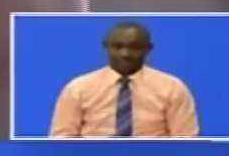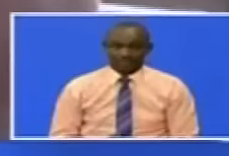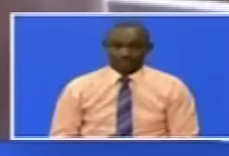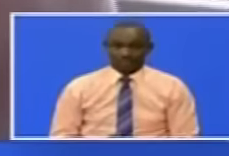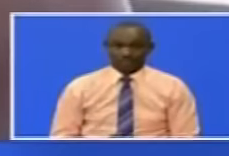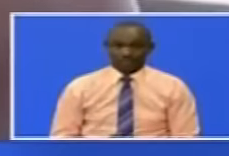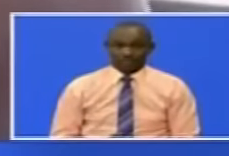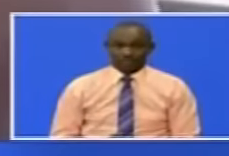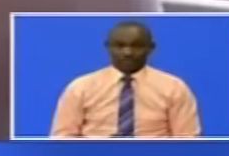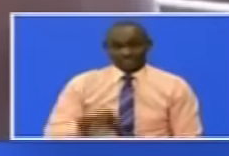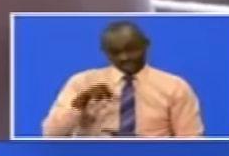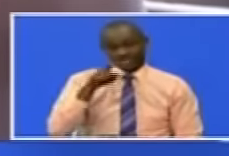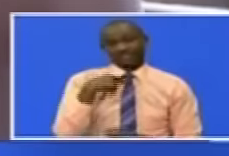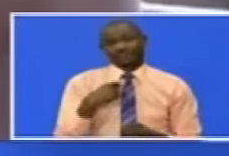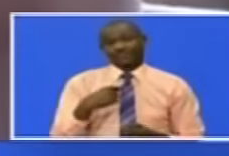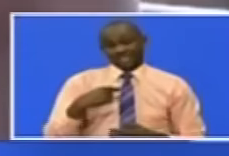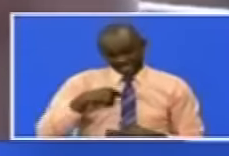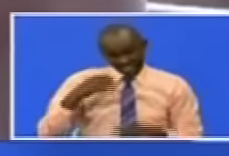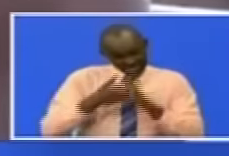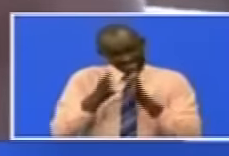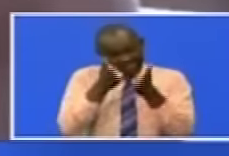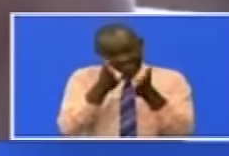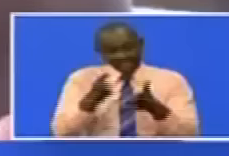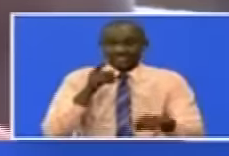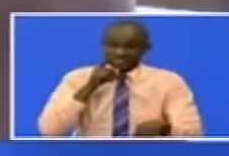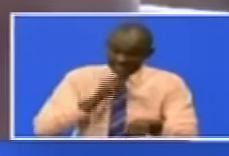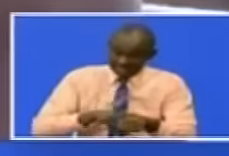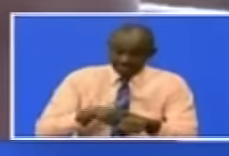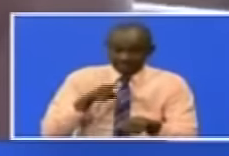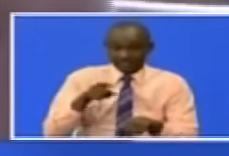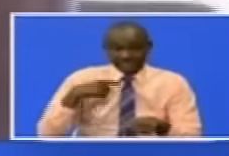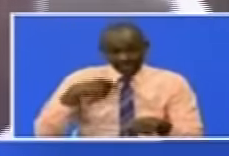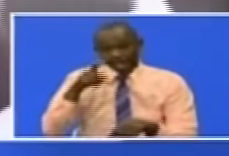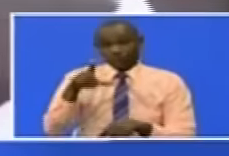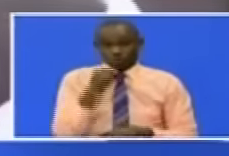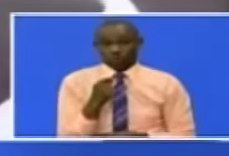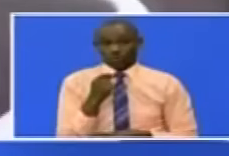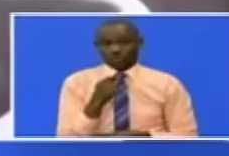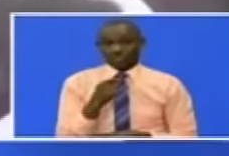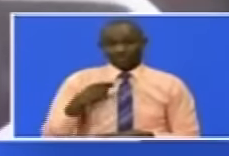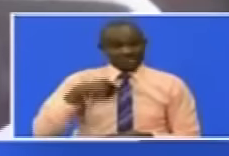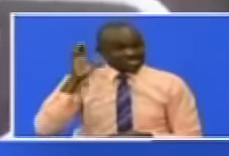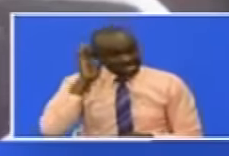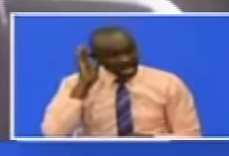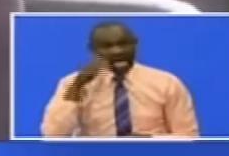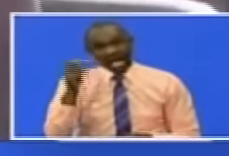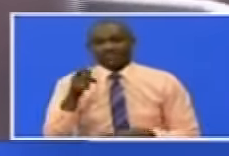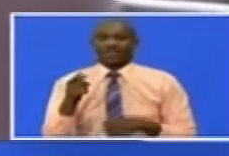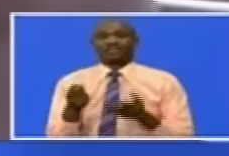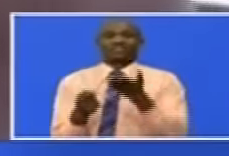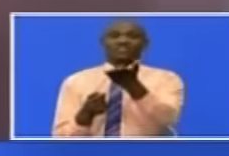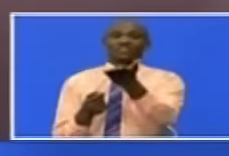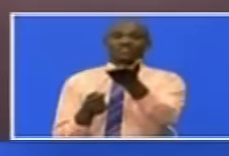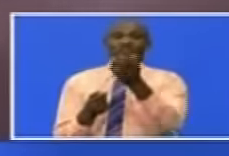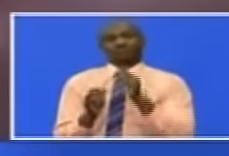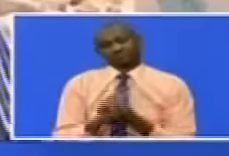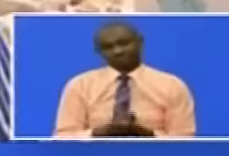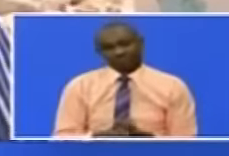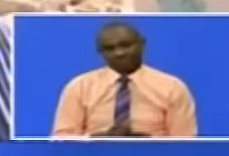were separate doors, and immediately you got in where the evidence was stored, there was another door inside there. Yes,